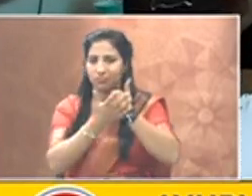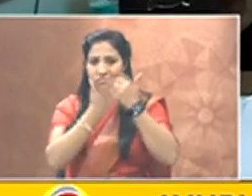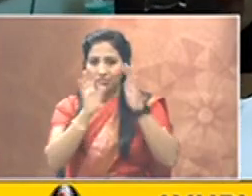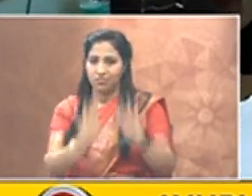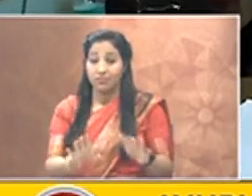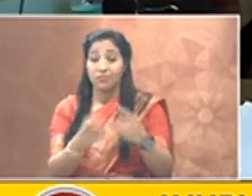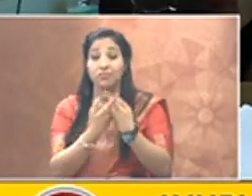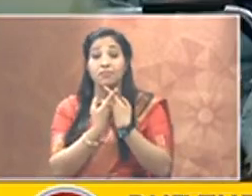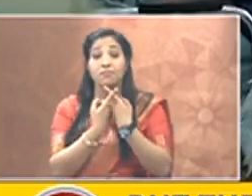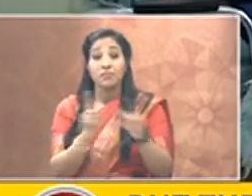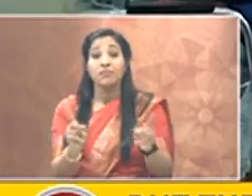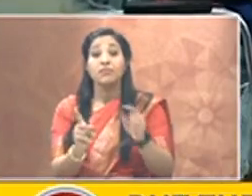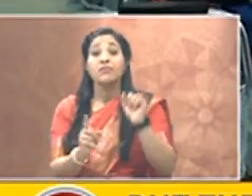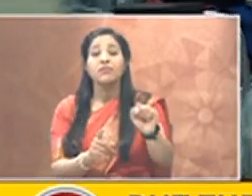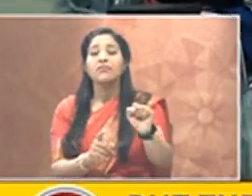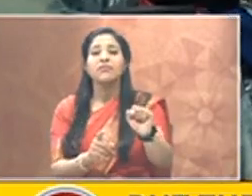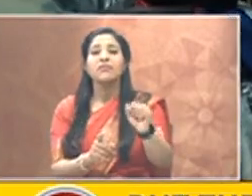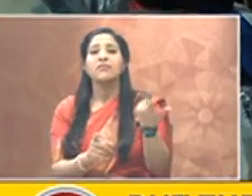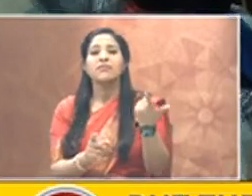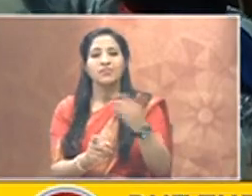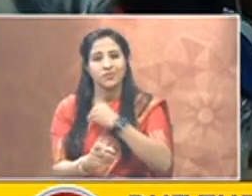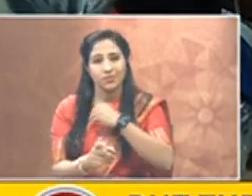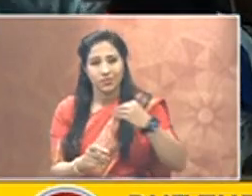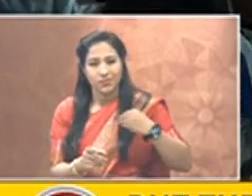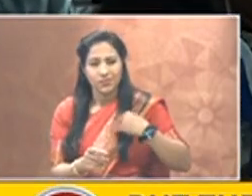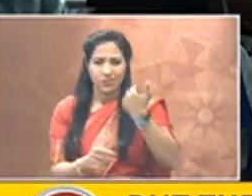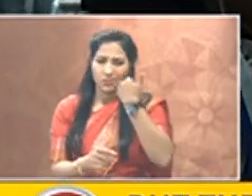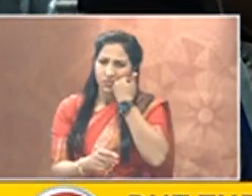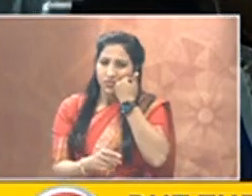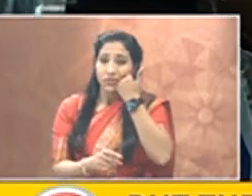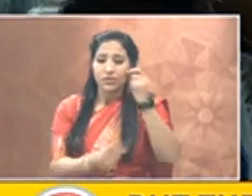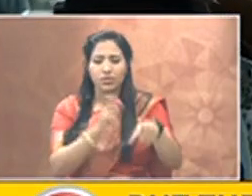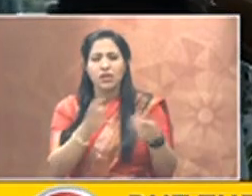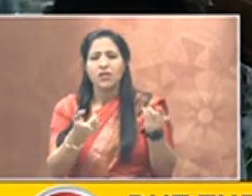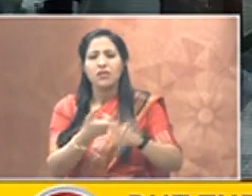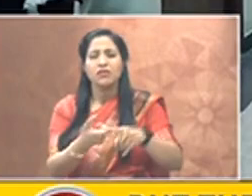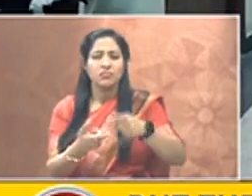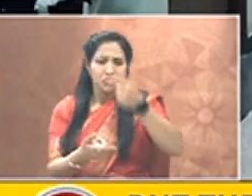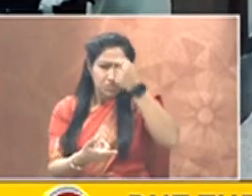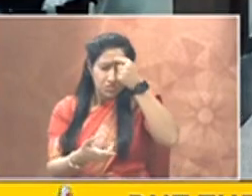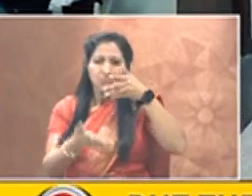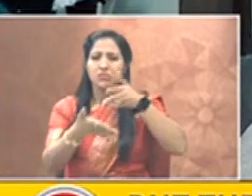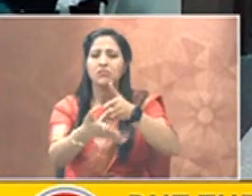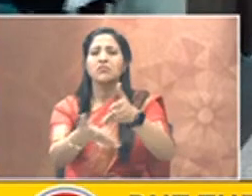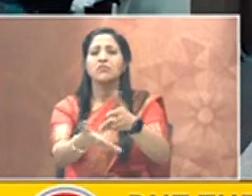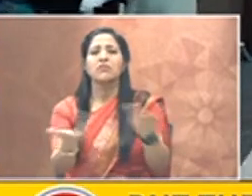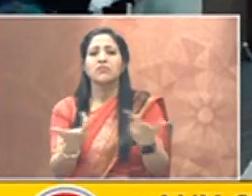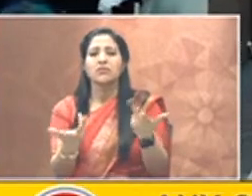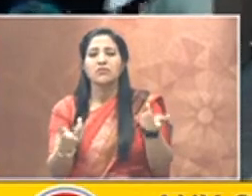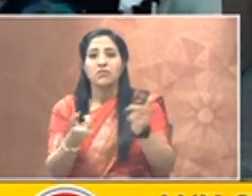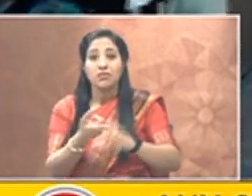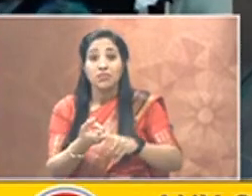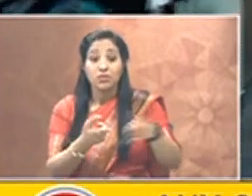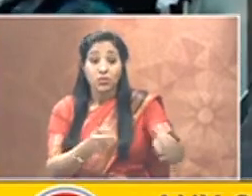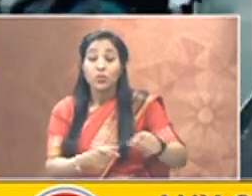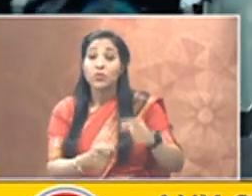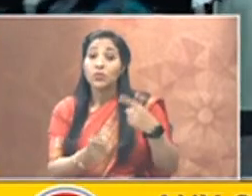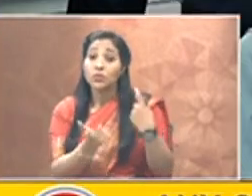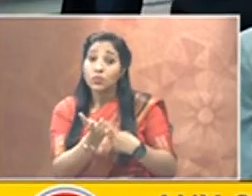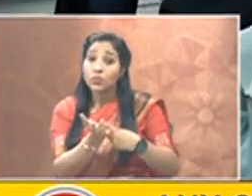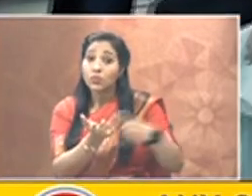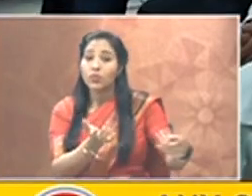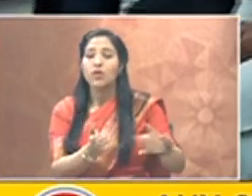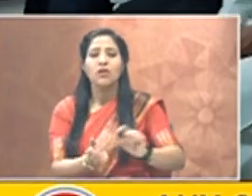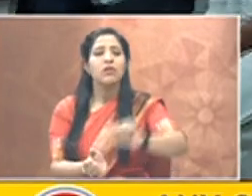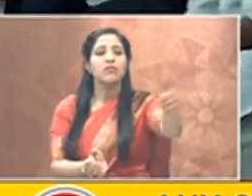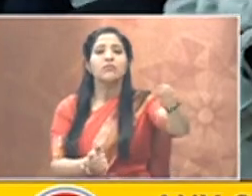है, लेकिन इनके मरीजों को तब समस्या होती है जब वो इसी पद्धति के किसी